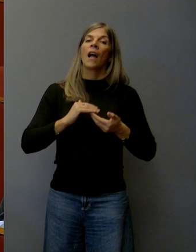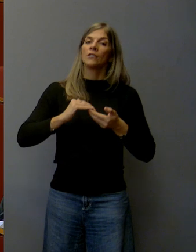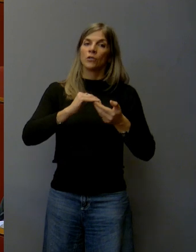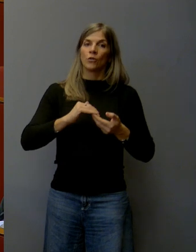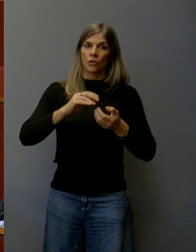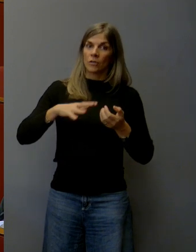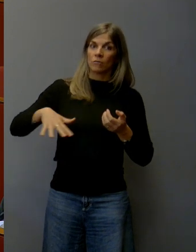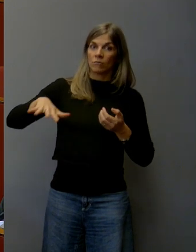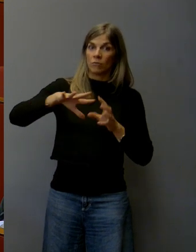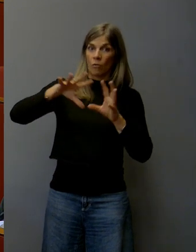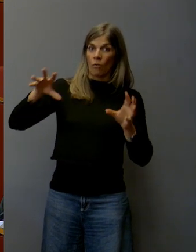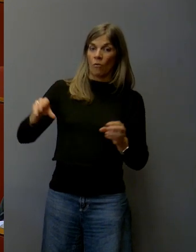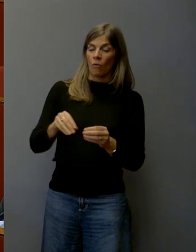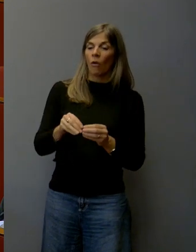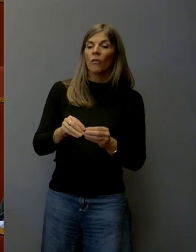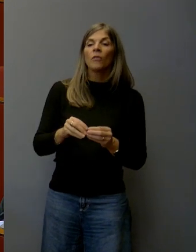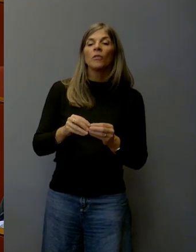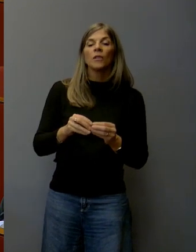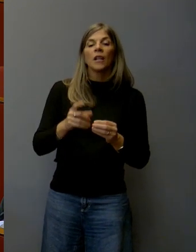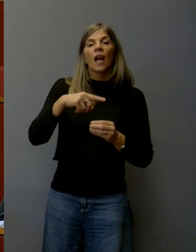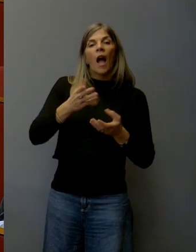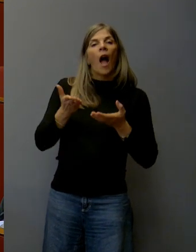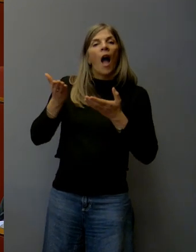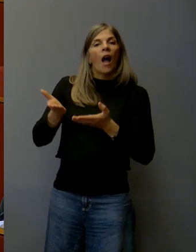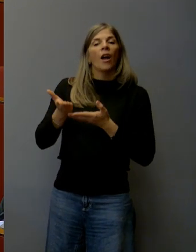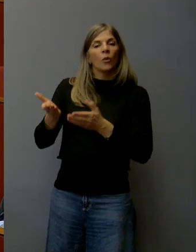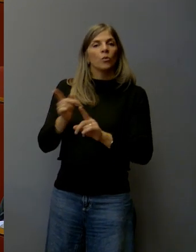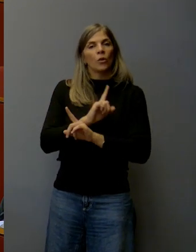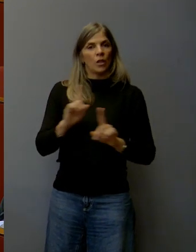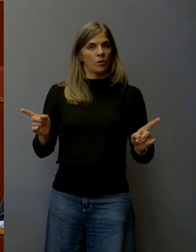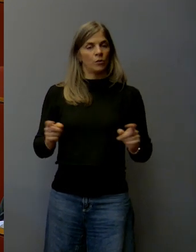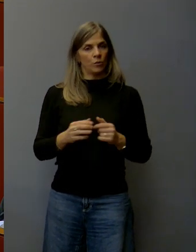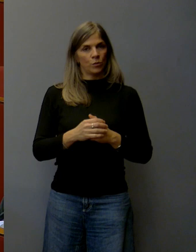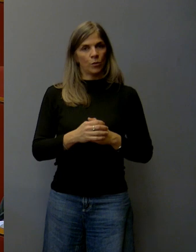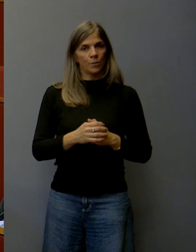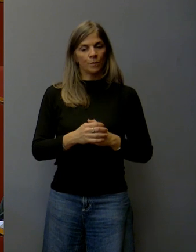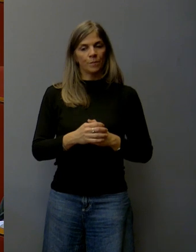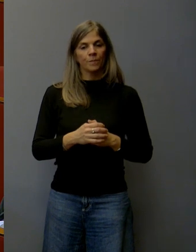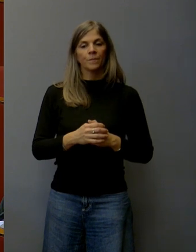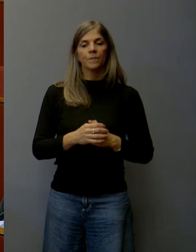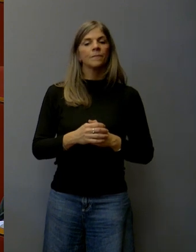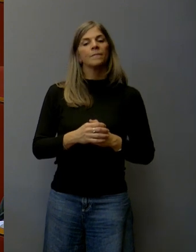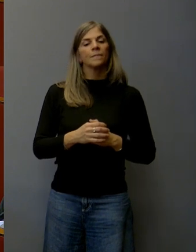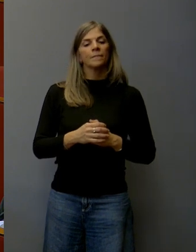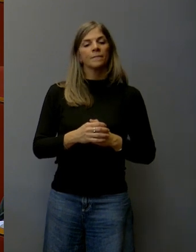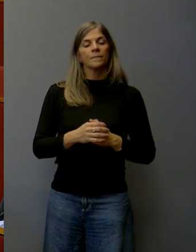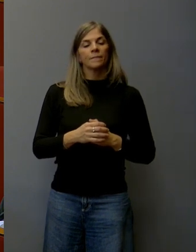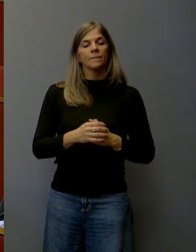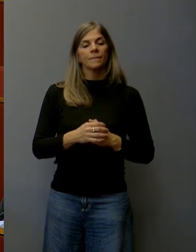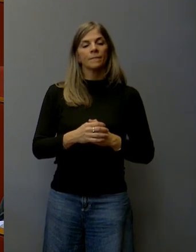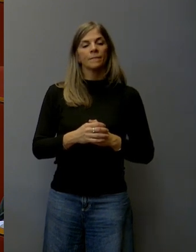tipo di aiuto da nessun punto di vista Però anche qua